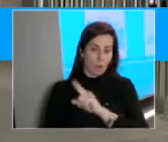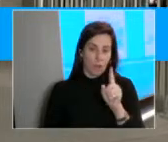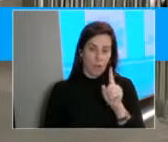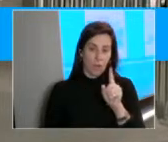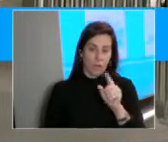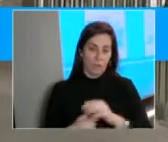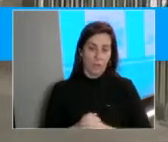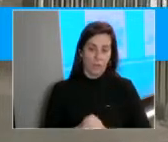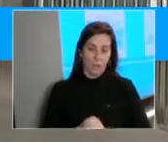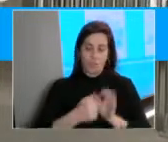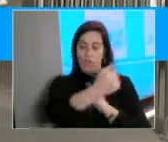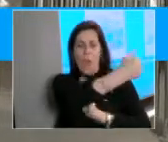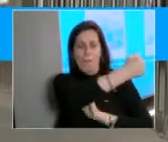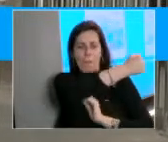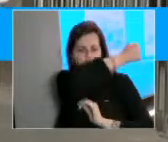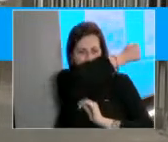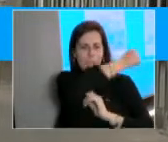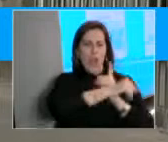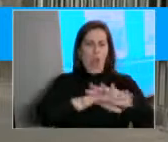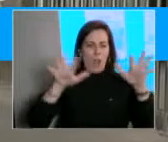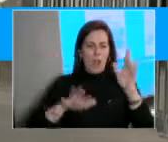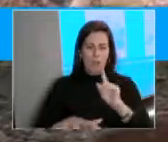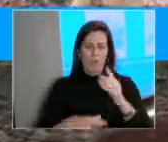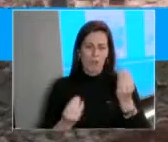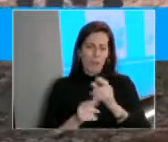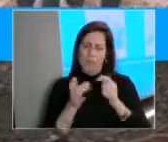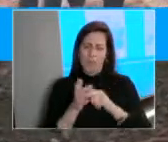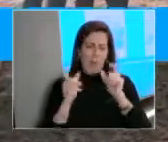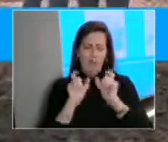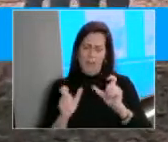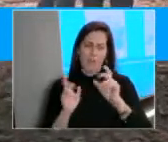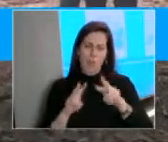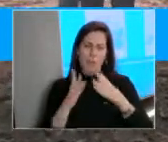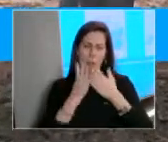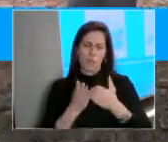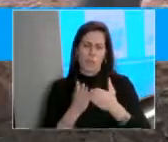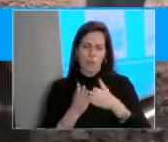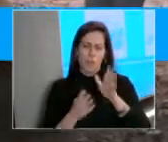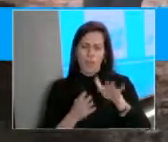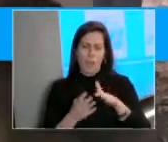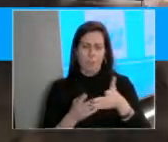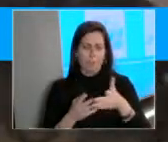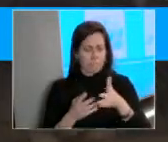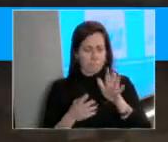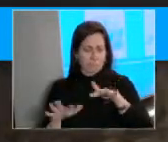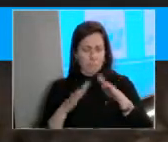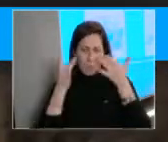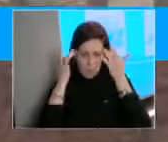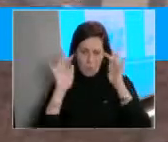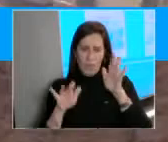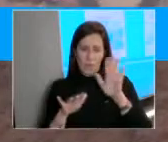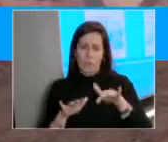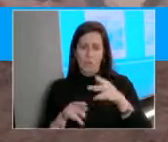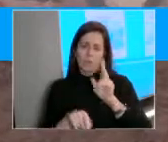אז לחלק הפנימי שמרפק היד, כל מיני צעדי היגיינה כאלו שיעזרו. כמו כן, השלטון מראה שהוא דואג גם, נקרא לזה,